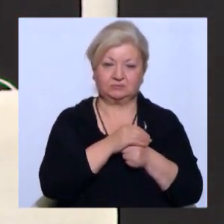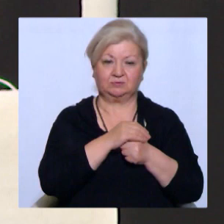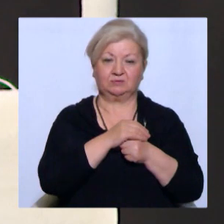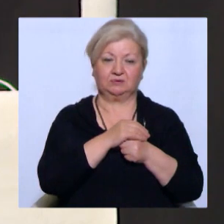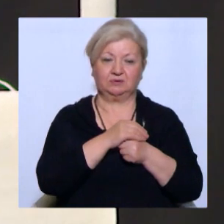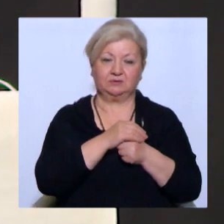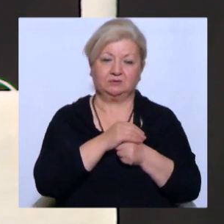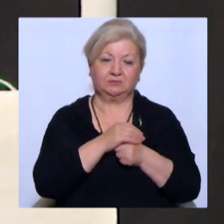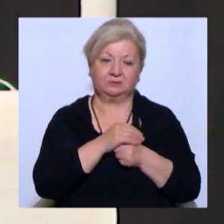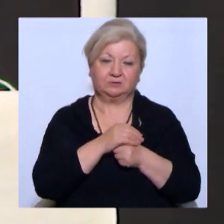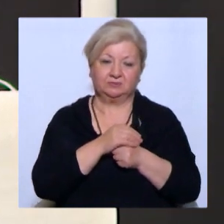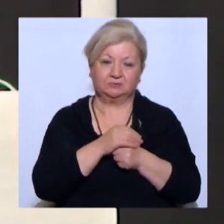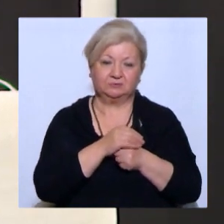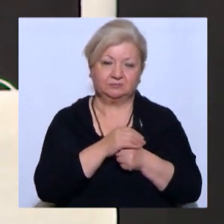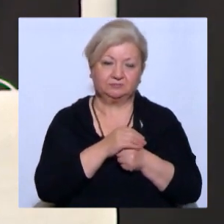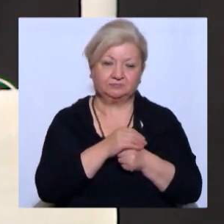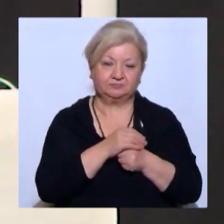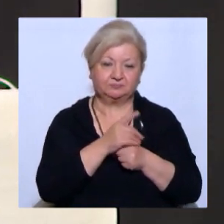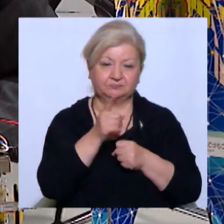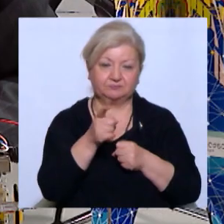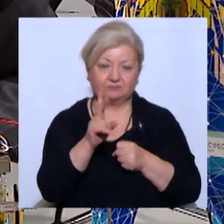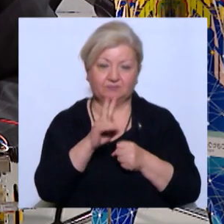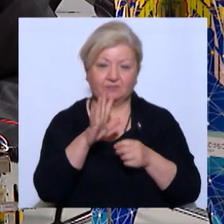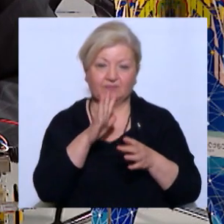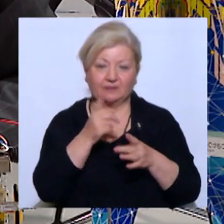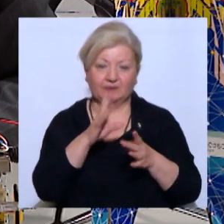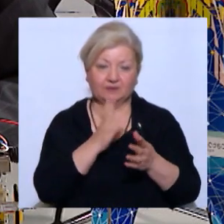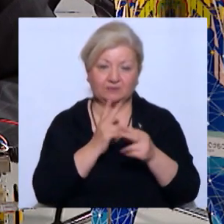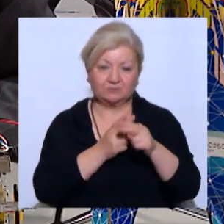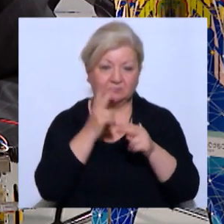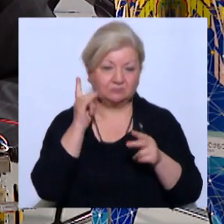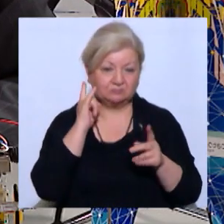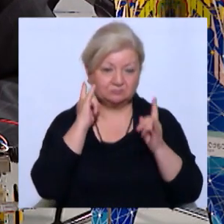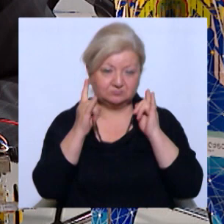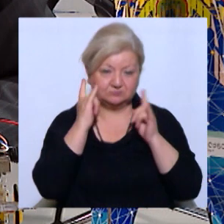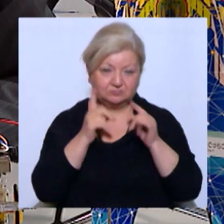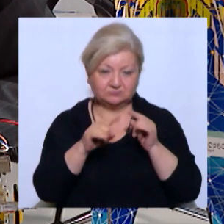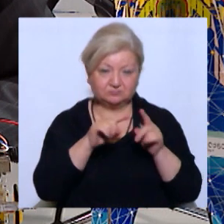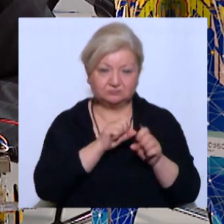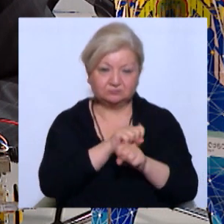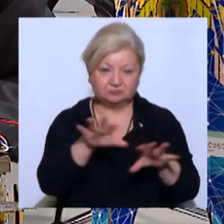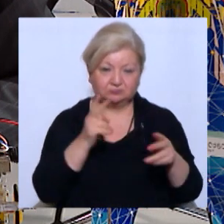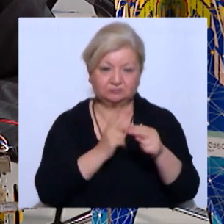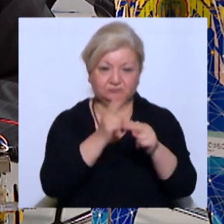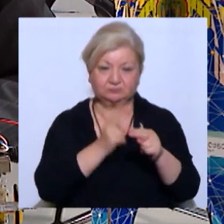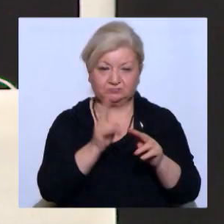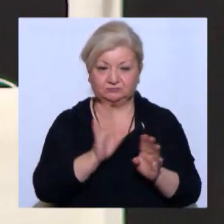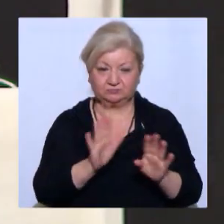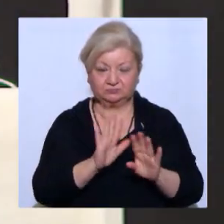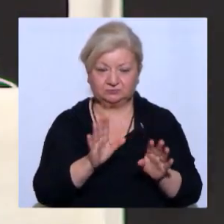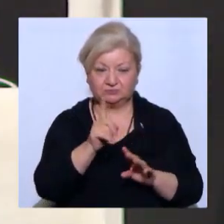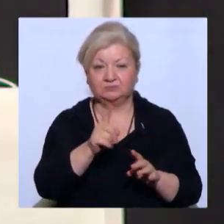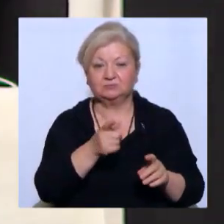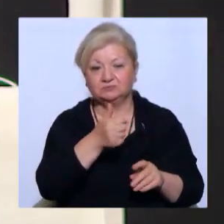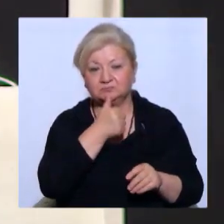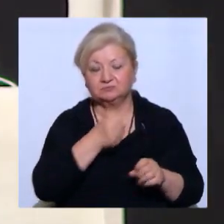ერთი. ბადე იმიტომ აქვს, რომ ბგერას არ შეუშალო ხელი ბგერის გავრცელებას.